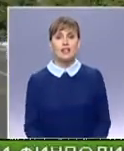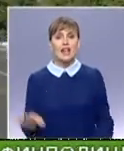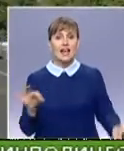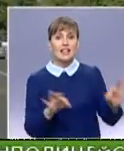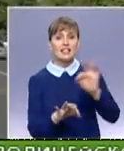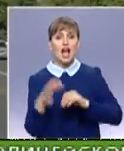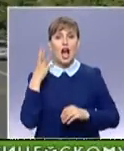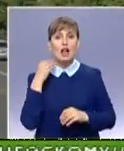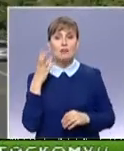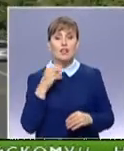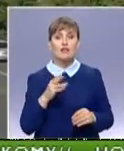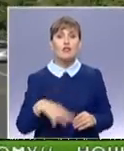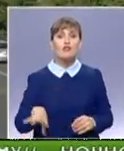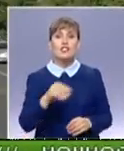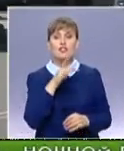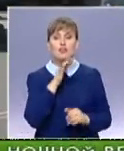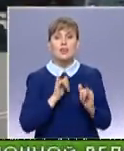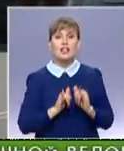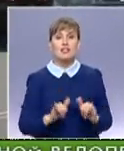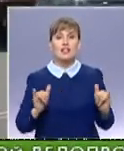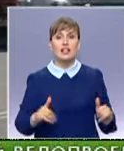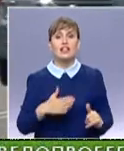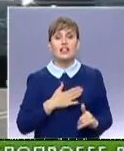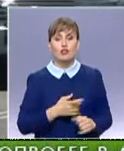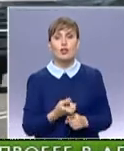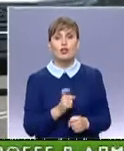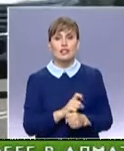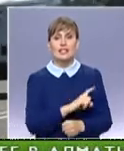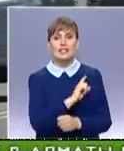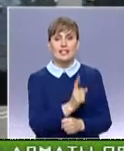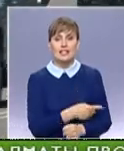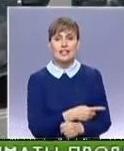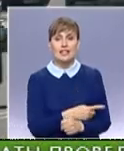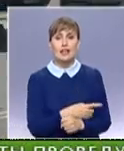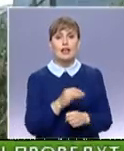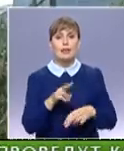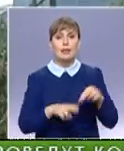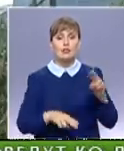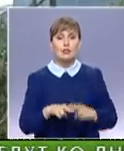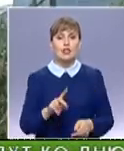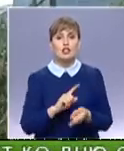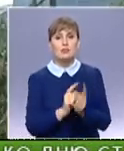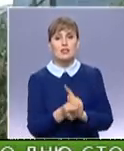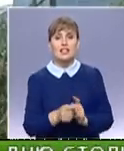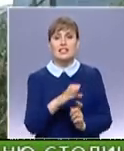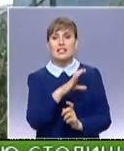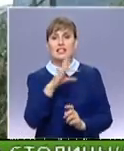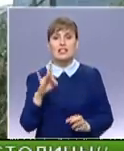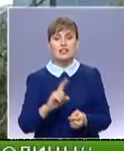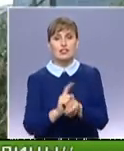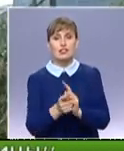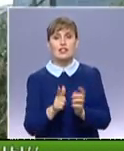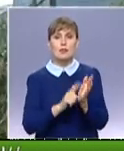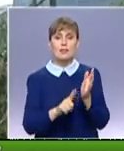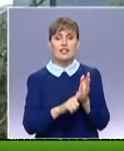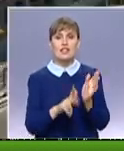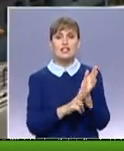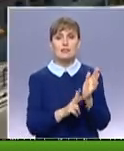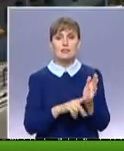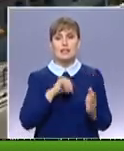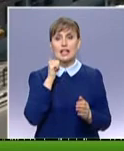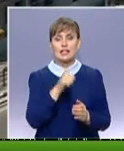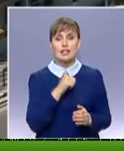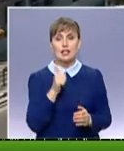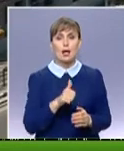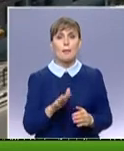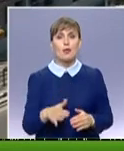Архитектура Алматы во все времена развивалась довольно стремительно. Вернинские постройки сменялись советским стилем 70-х-80-х.